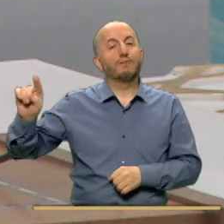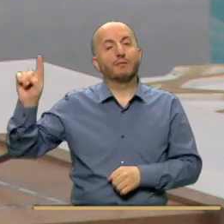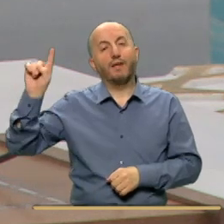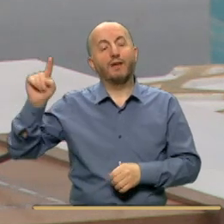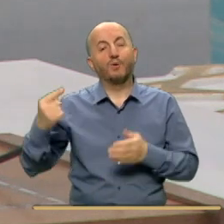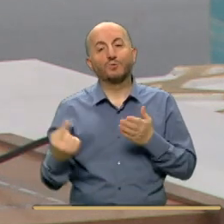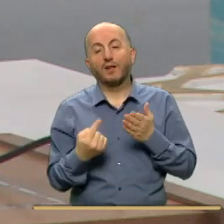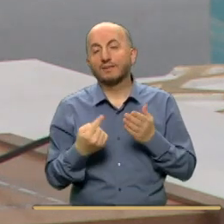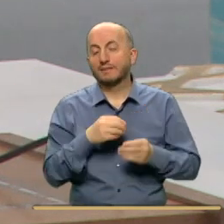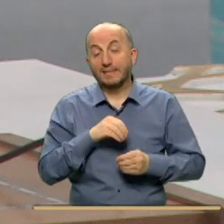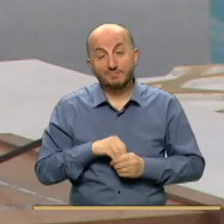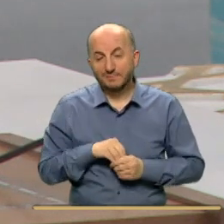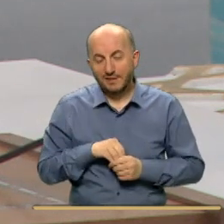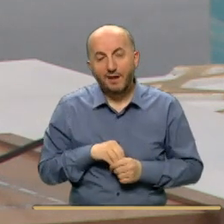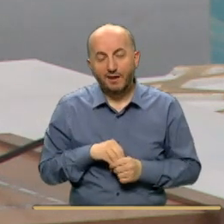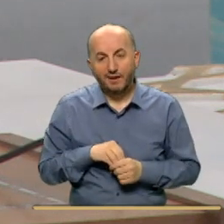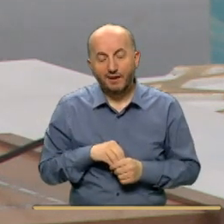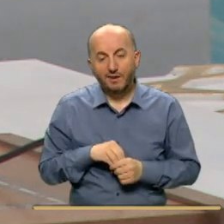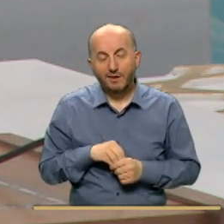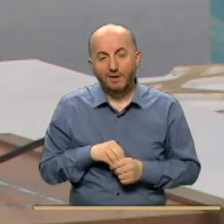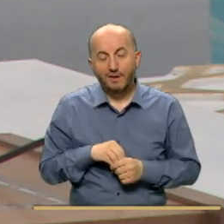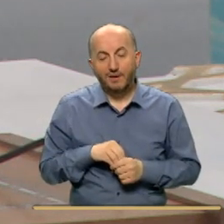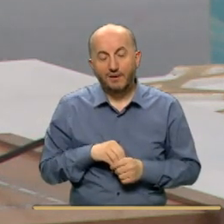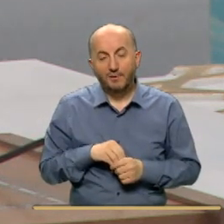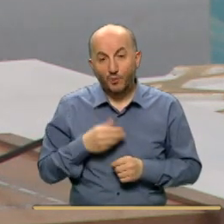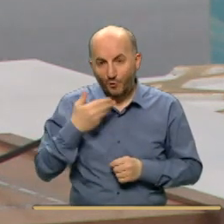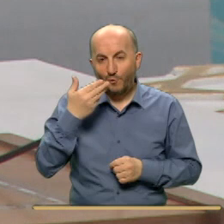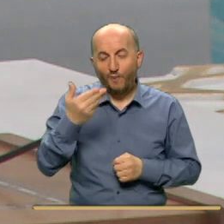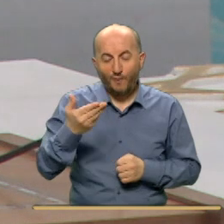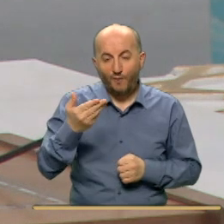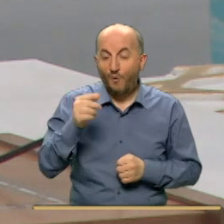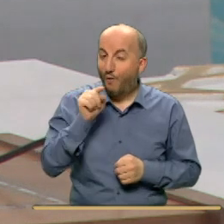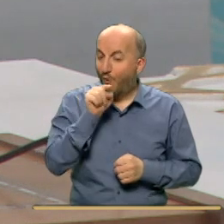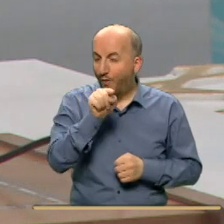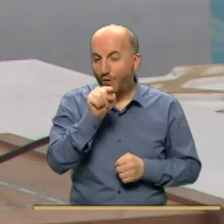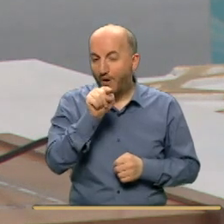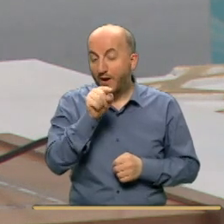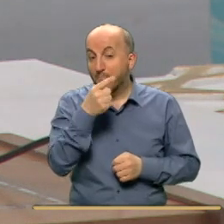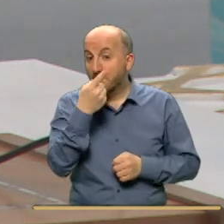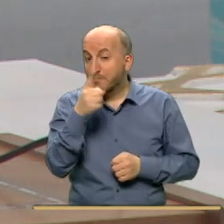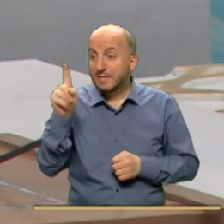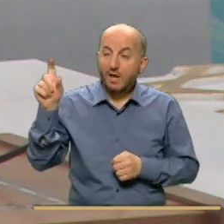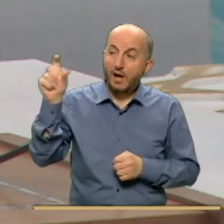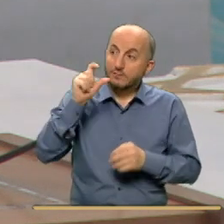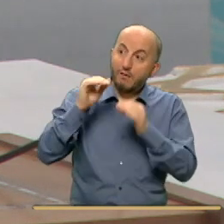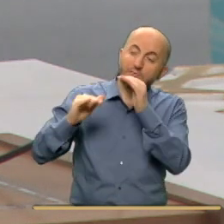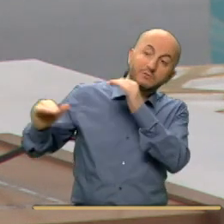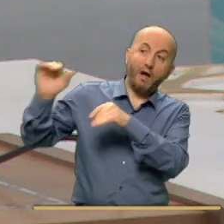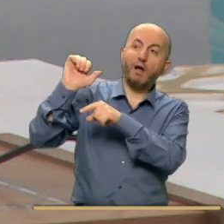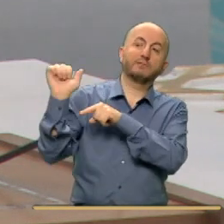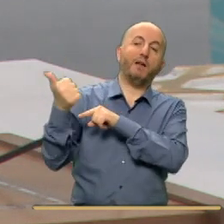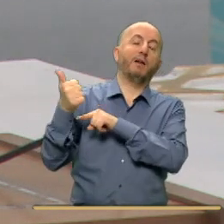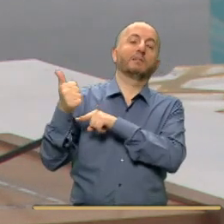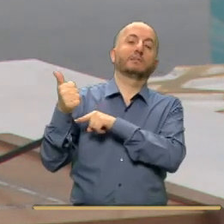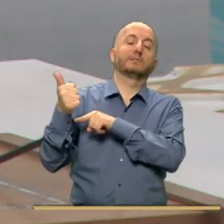Kerim'de hayrun min elfi şehr buyuruyor. O 1000 aydan daha değerlidir.